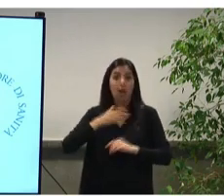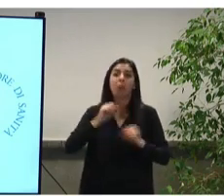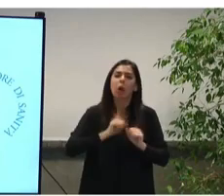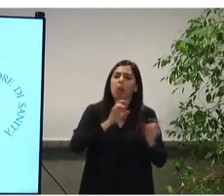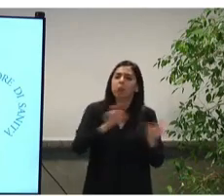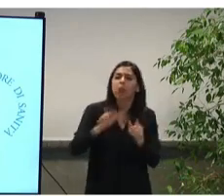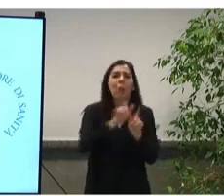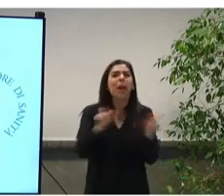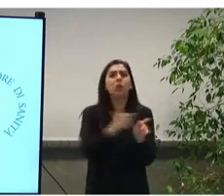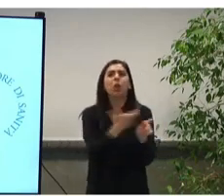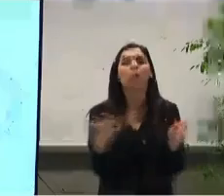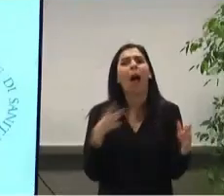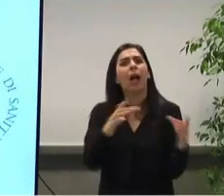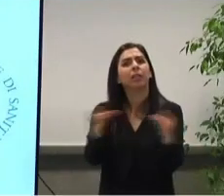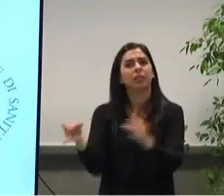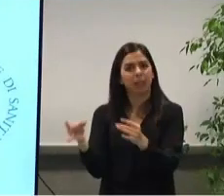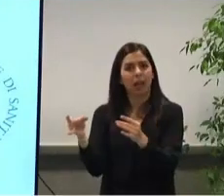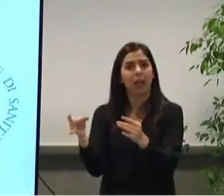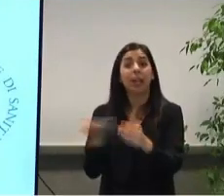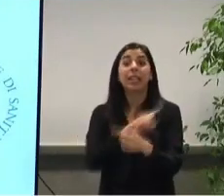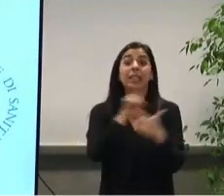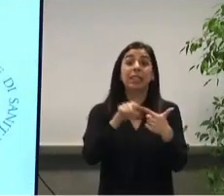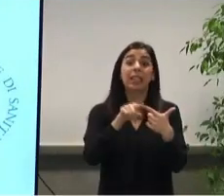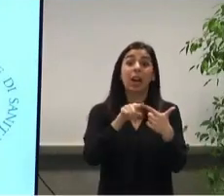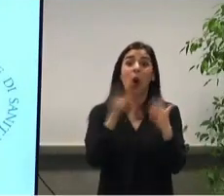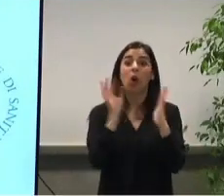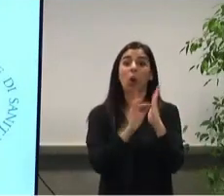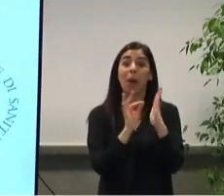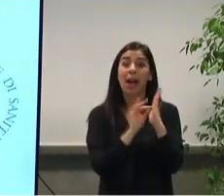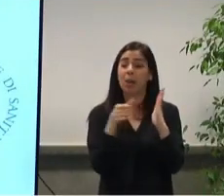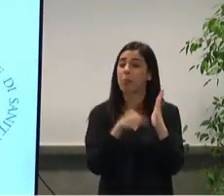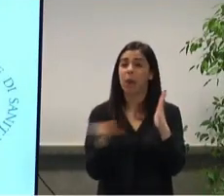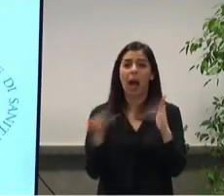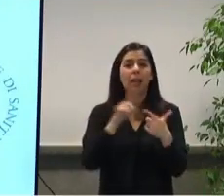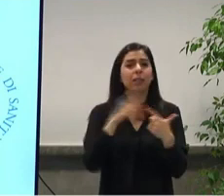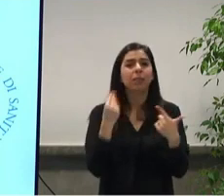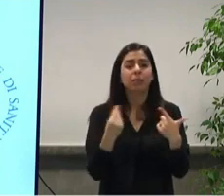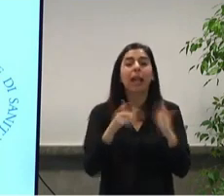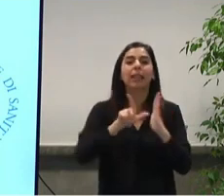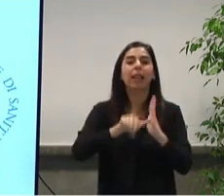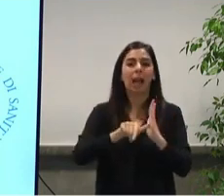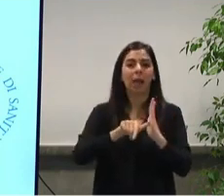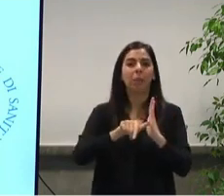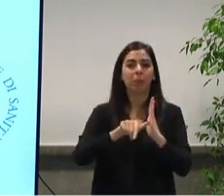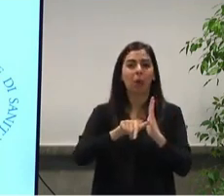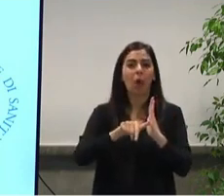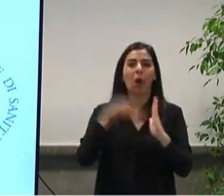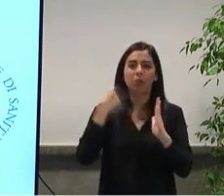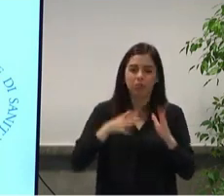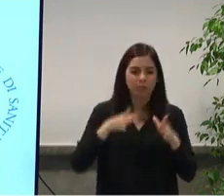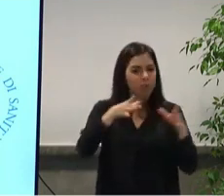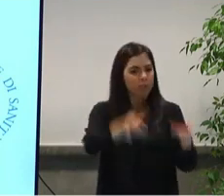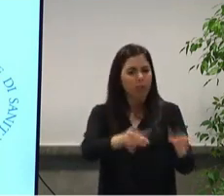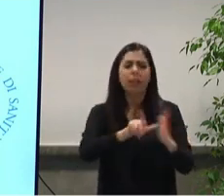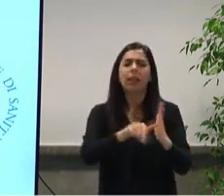infettivo. E il secondo parametro chiave è il tempo con cui avvengono queste